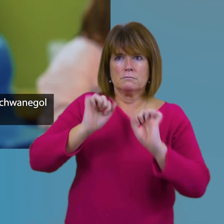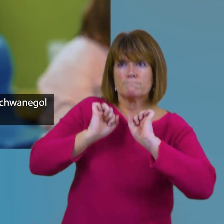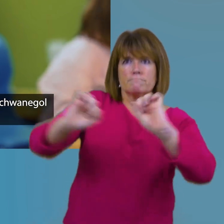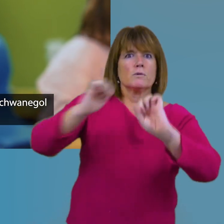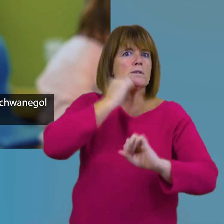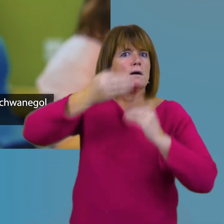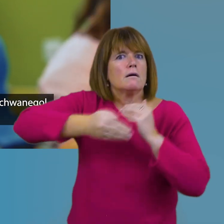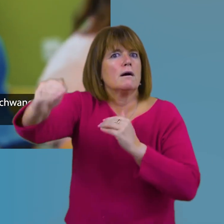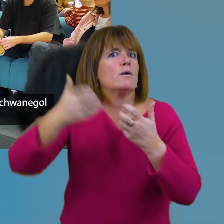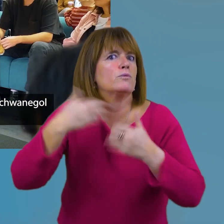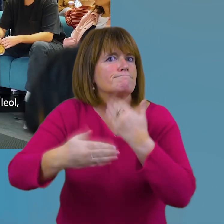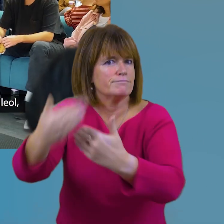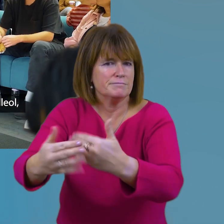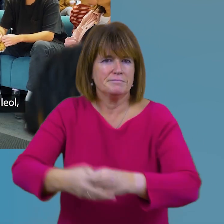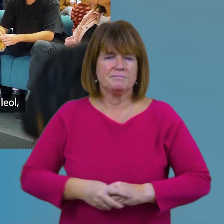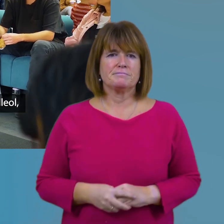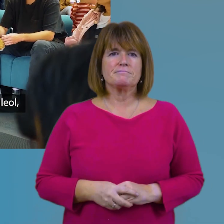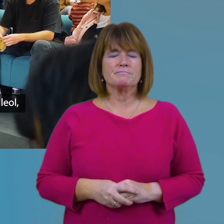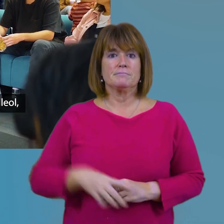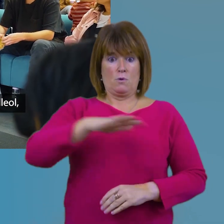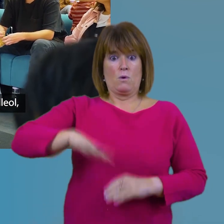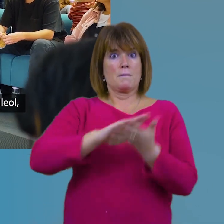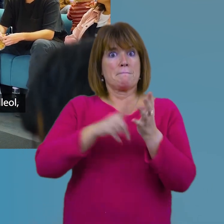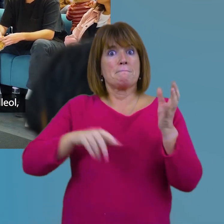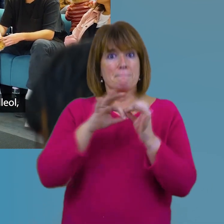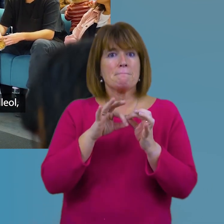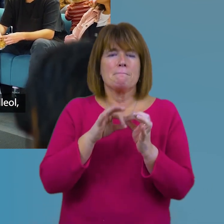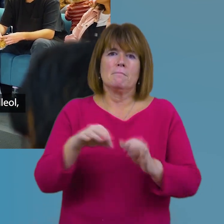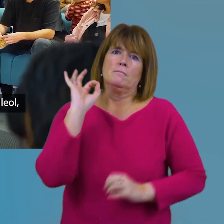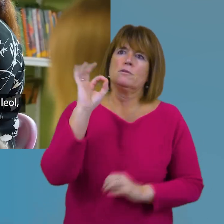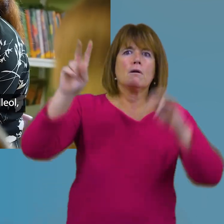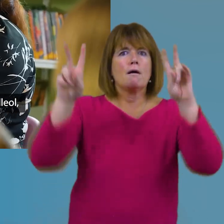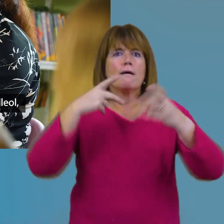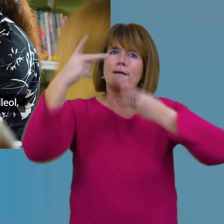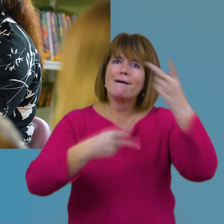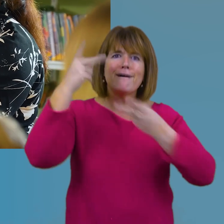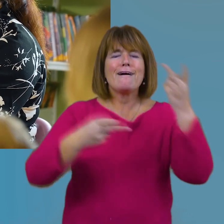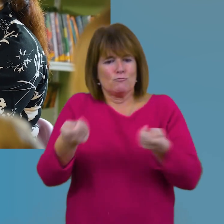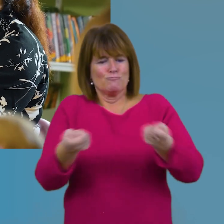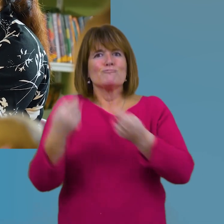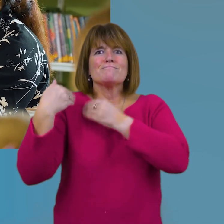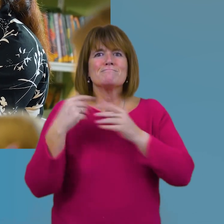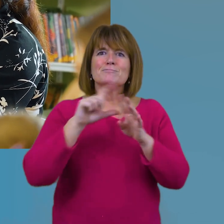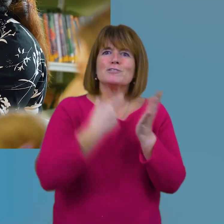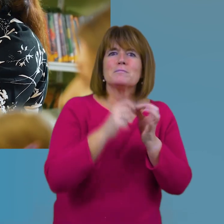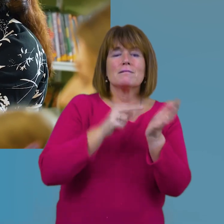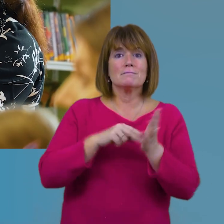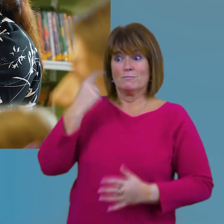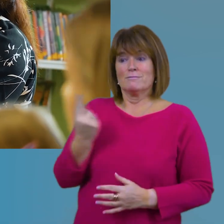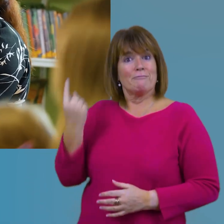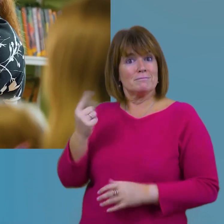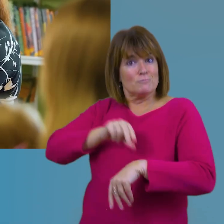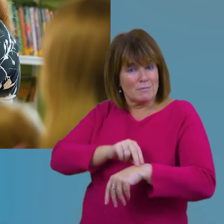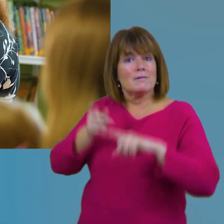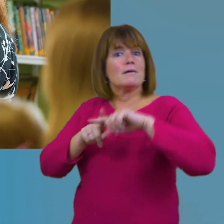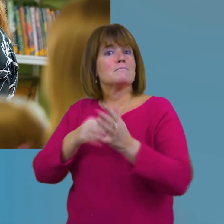plant rhag y ffliw y gaeaf hwn. Cynhaliwyd sesiwn am sesrigwm arbennig mewn hyb lleol, ac yna sesiwn holi ac